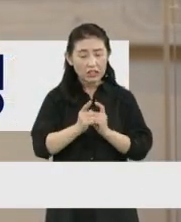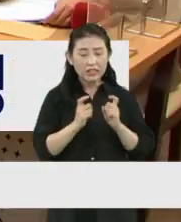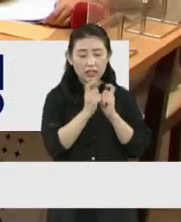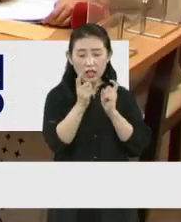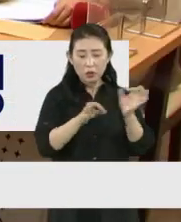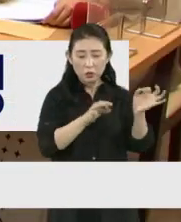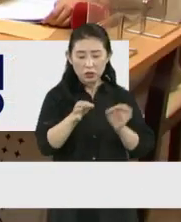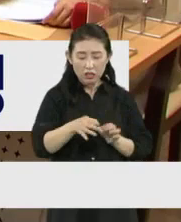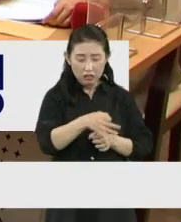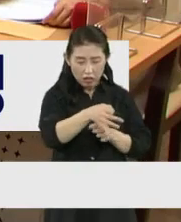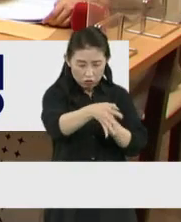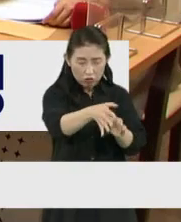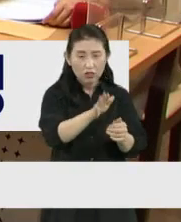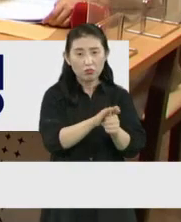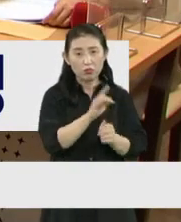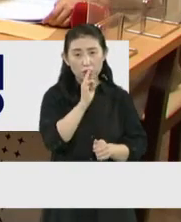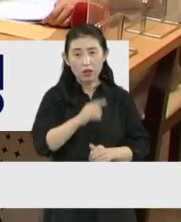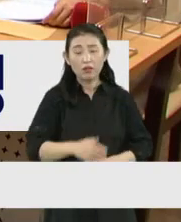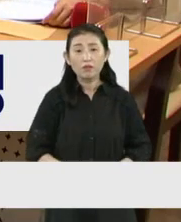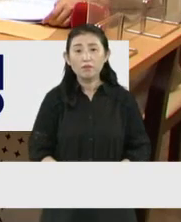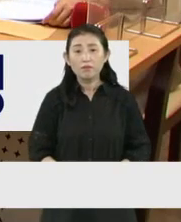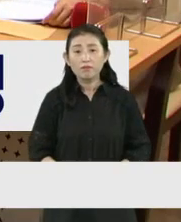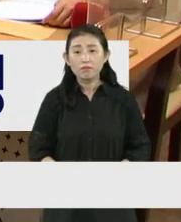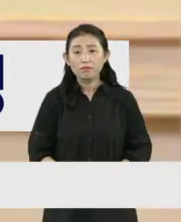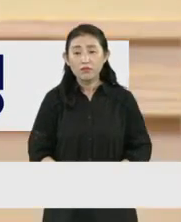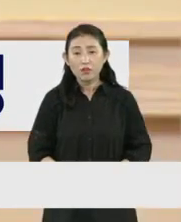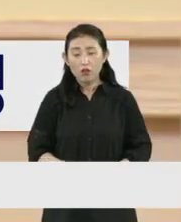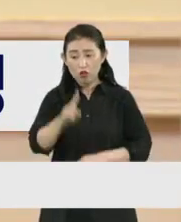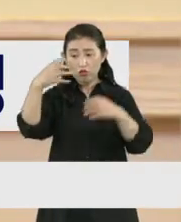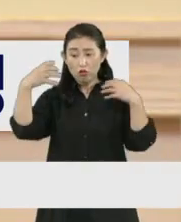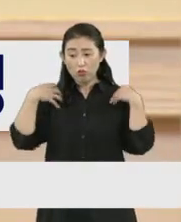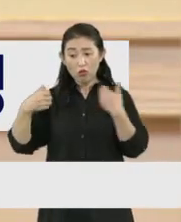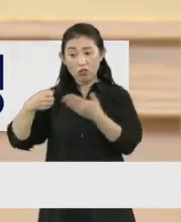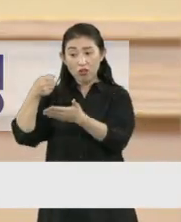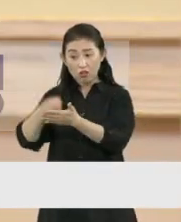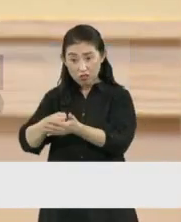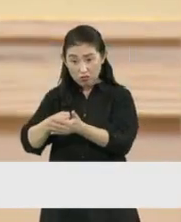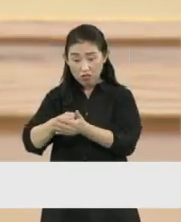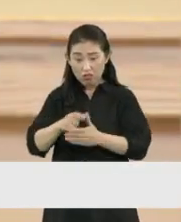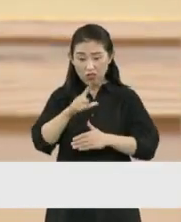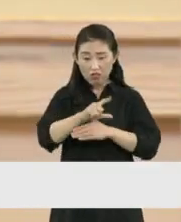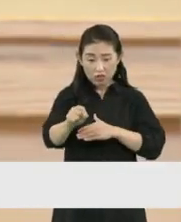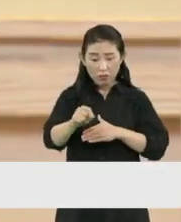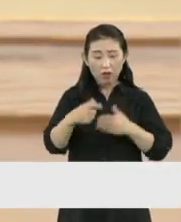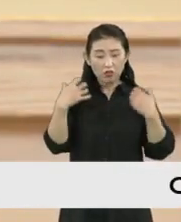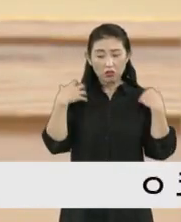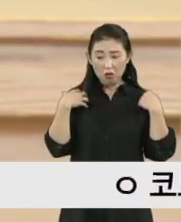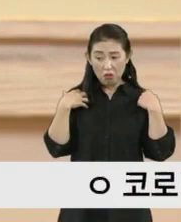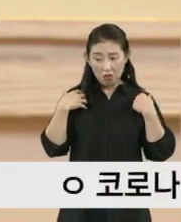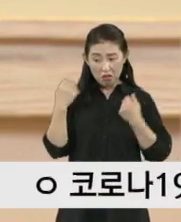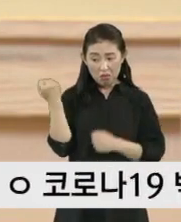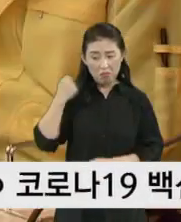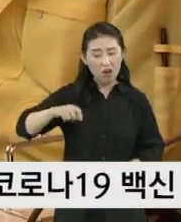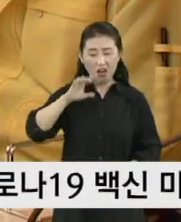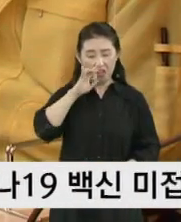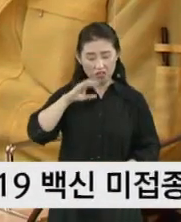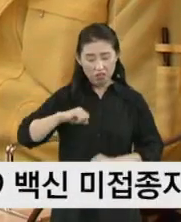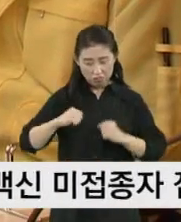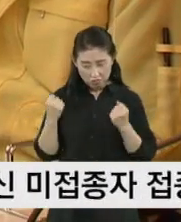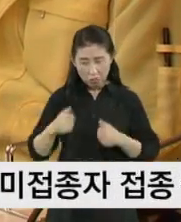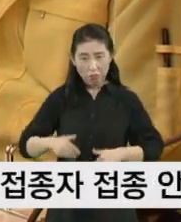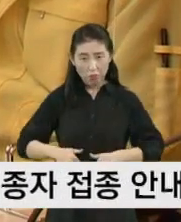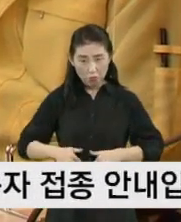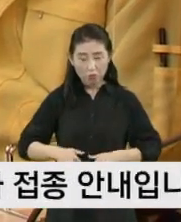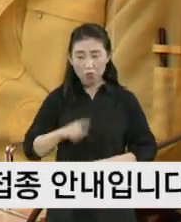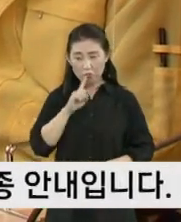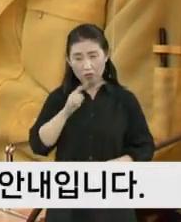밝혔습니다. 중앙정부가 당정 협의를 거쳐 결정한 걸 지방정부가 뒤집어선 안 되며 지역 간 역차별도